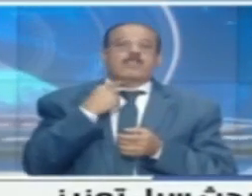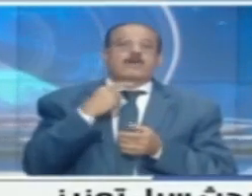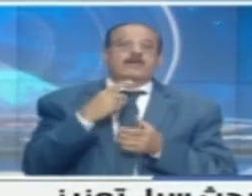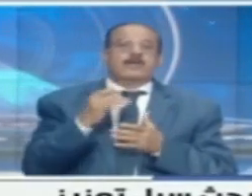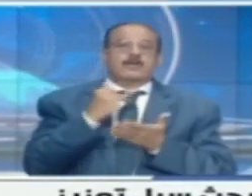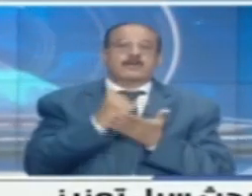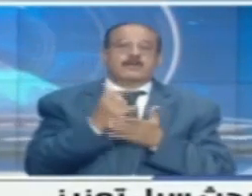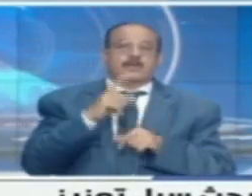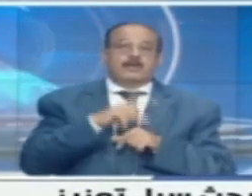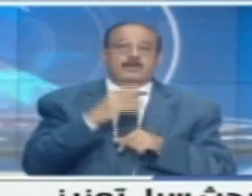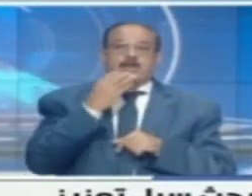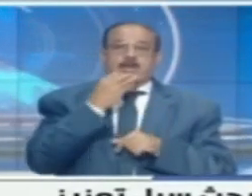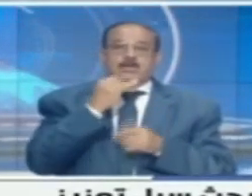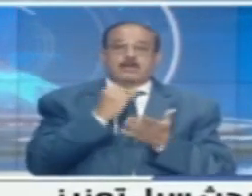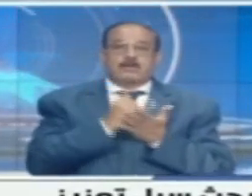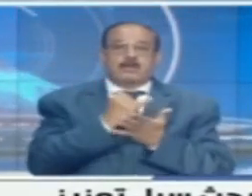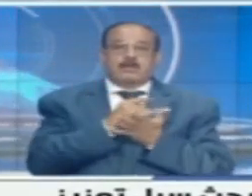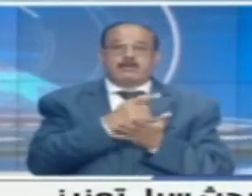بينما